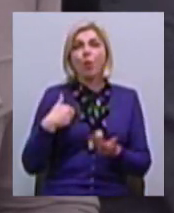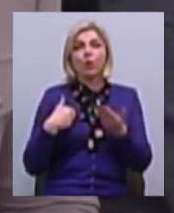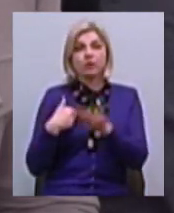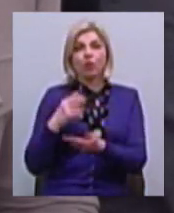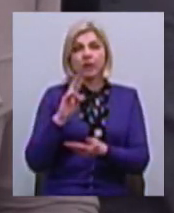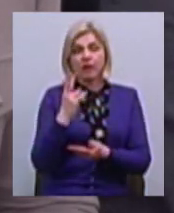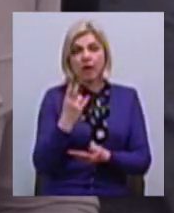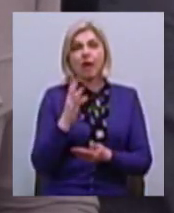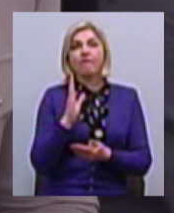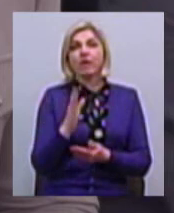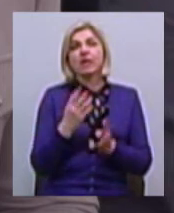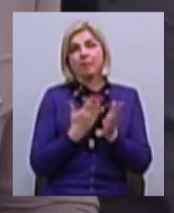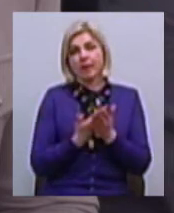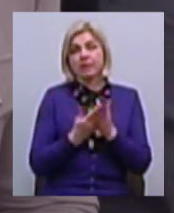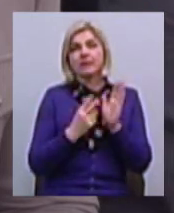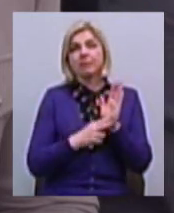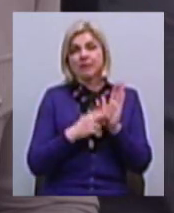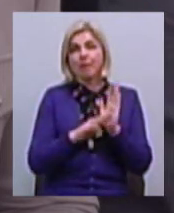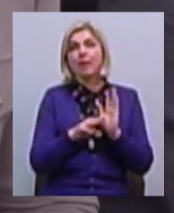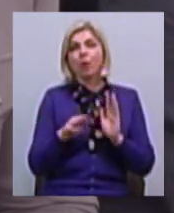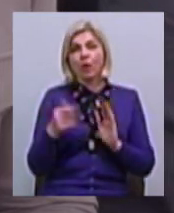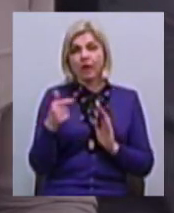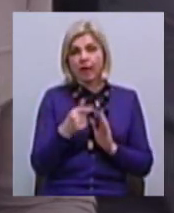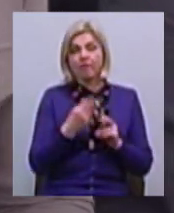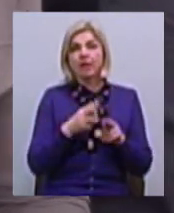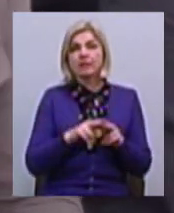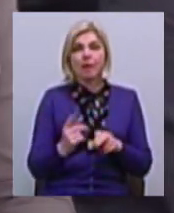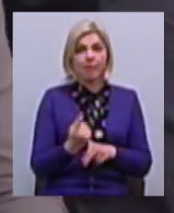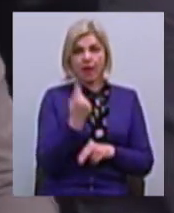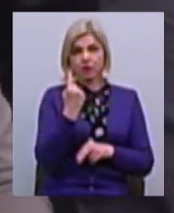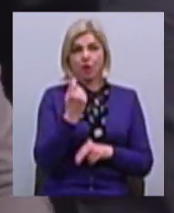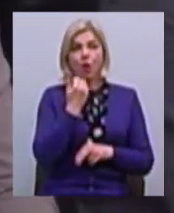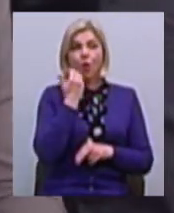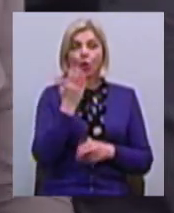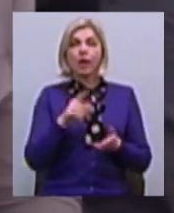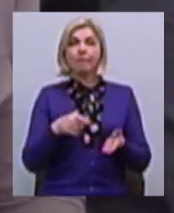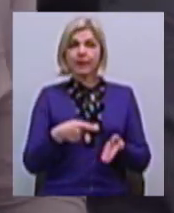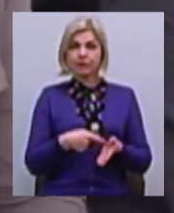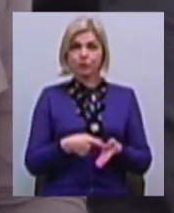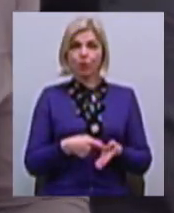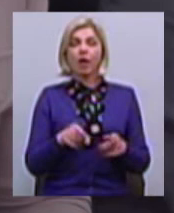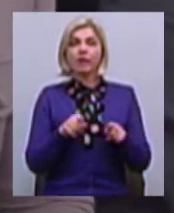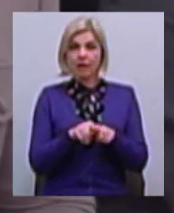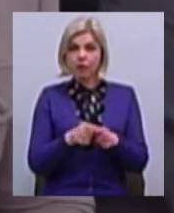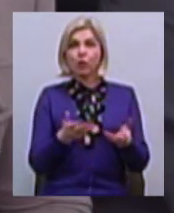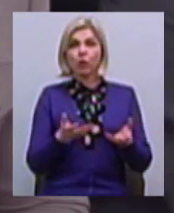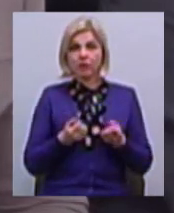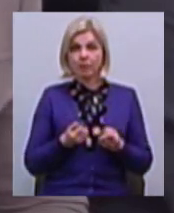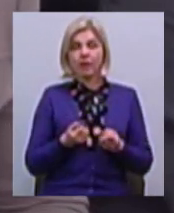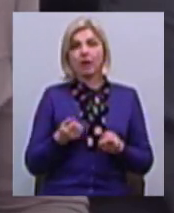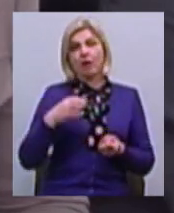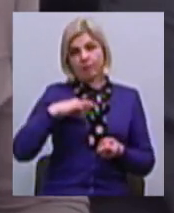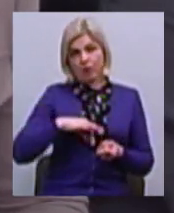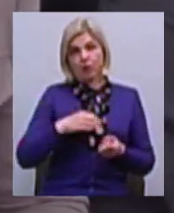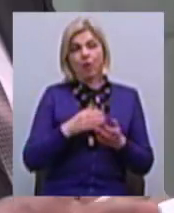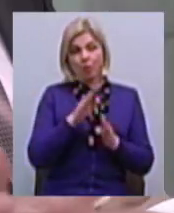пайового внеску в розмірі понад 70 мільйонів гривень. І це вперше, коли місто теж отримає зиск від